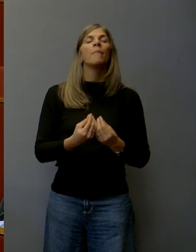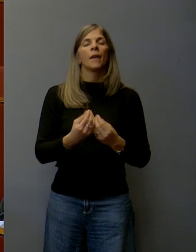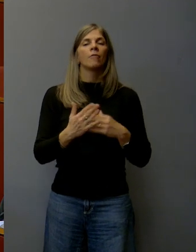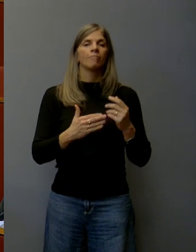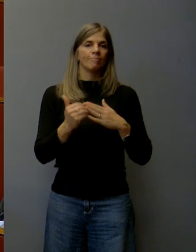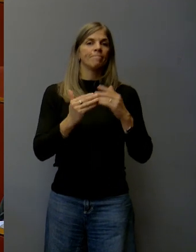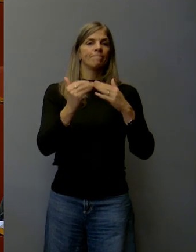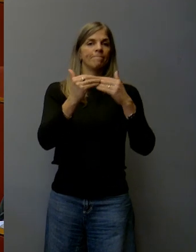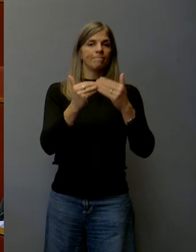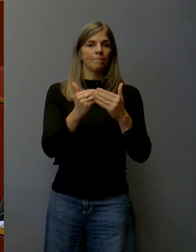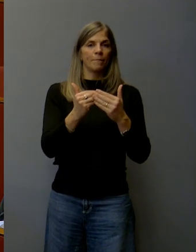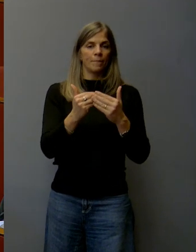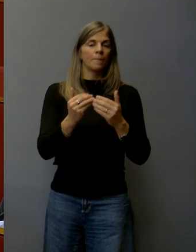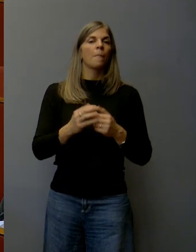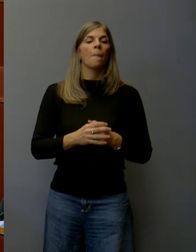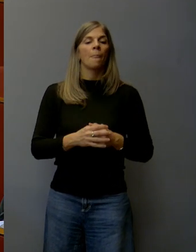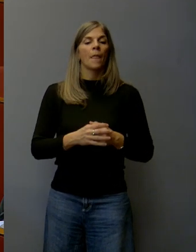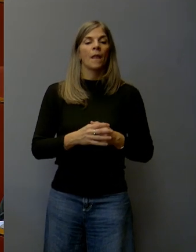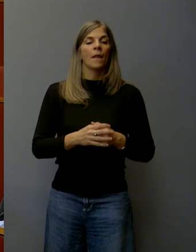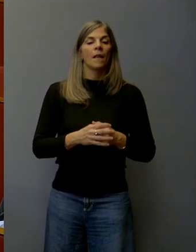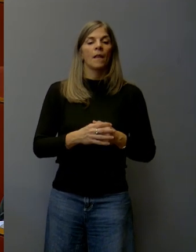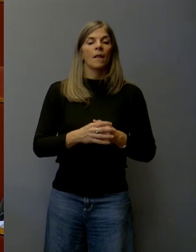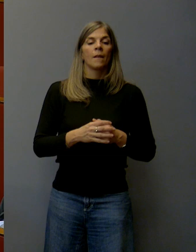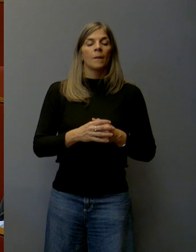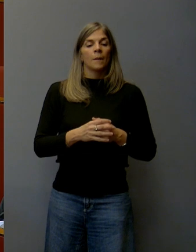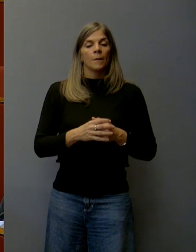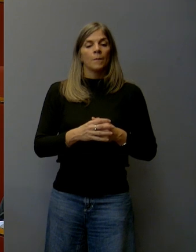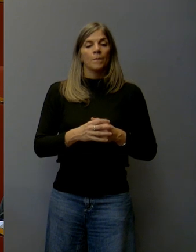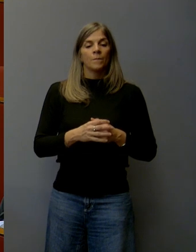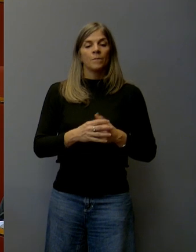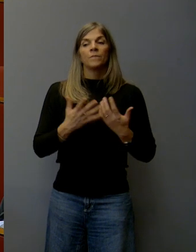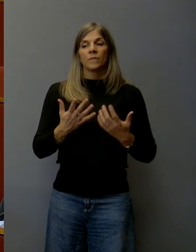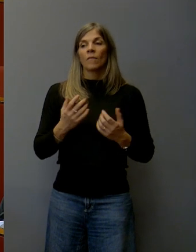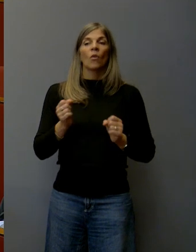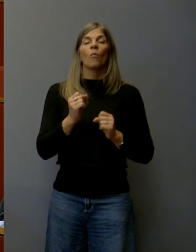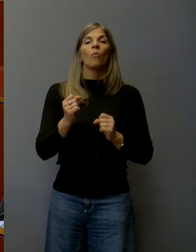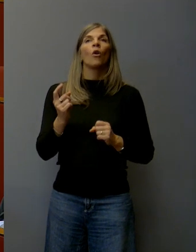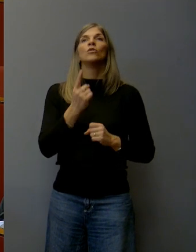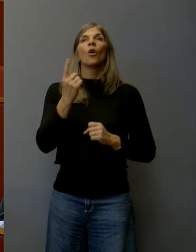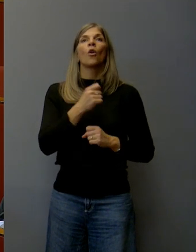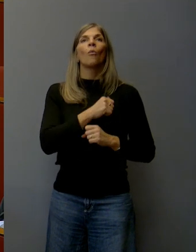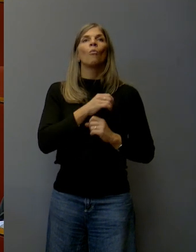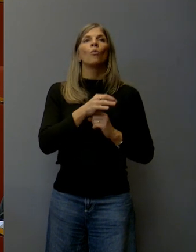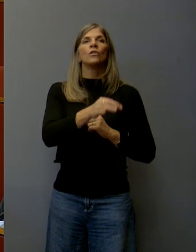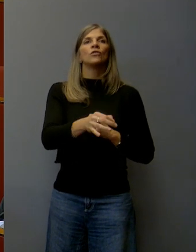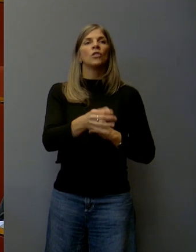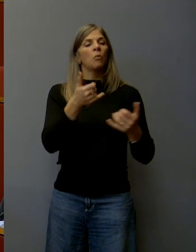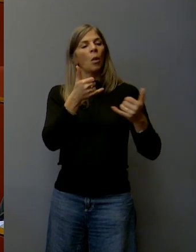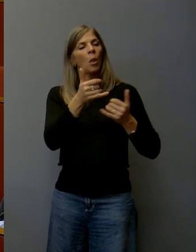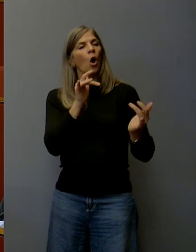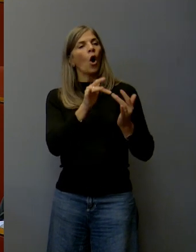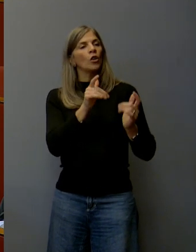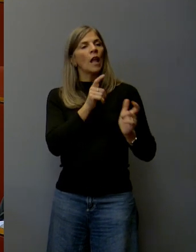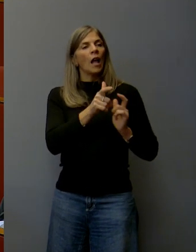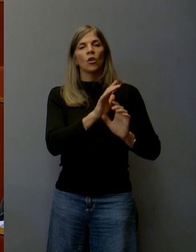casualmente sentendo I municipi perché anche quello non va bene non basta bisogna andare a sentire le persone i cittadini